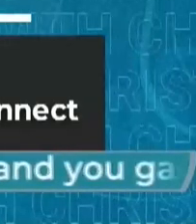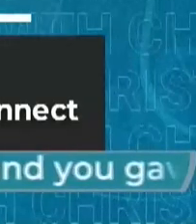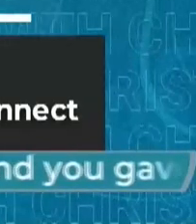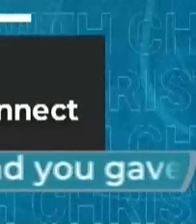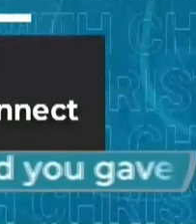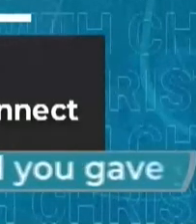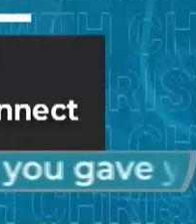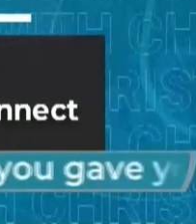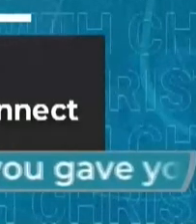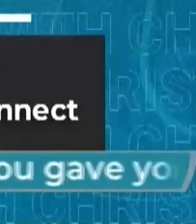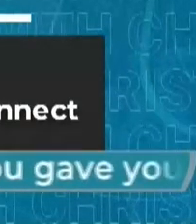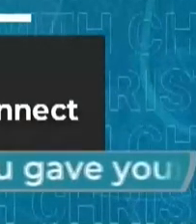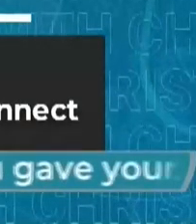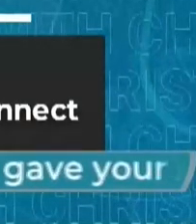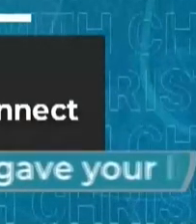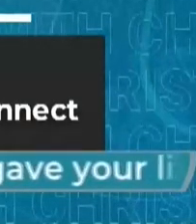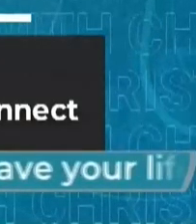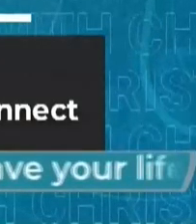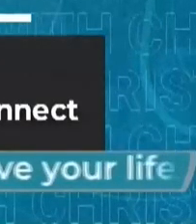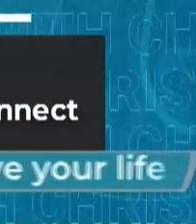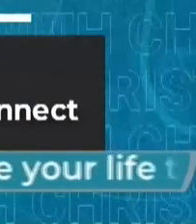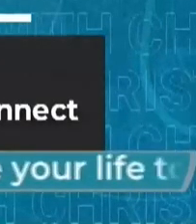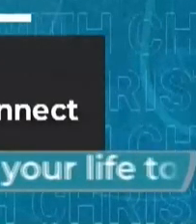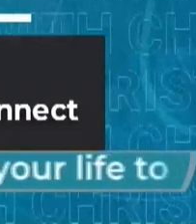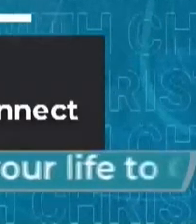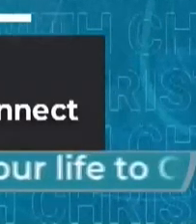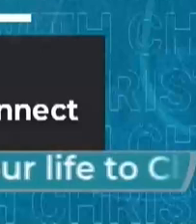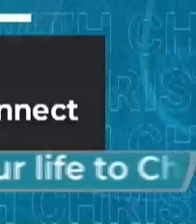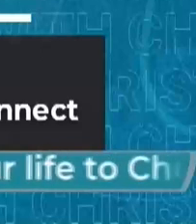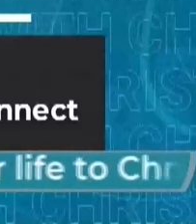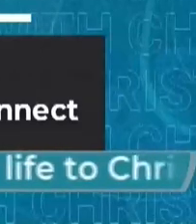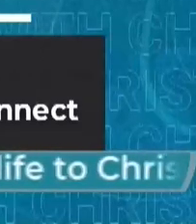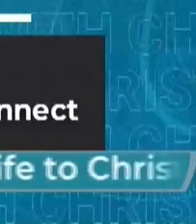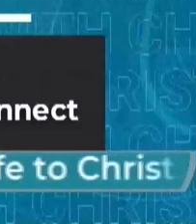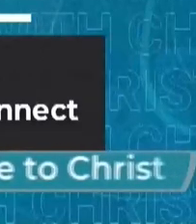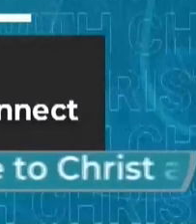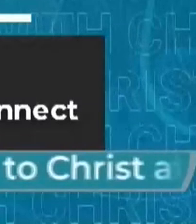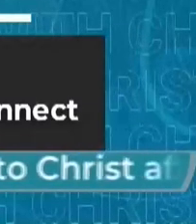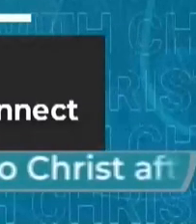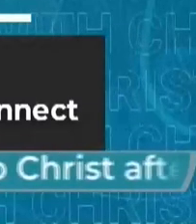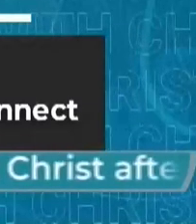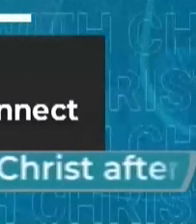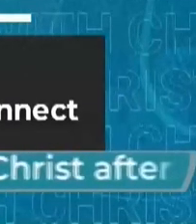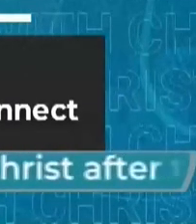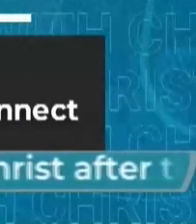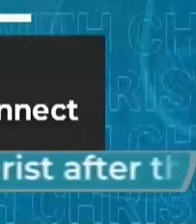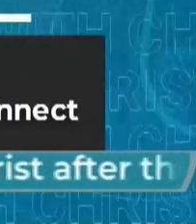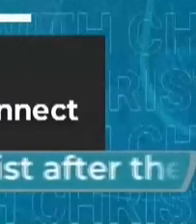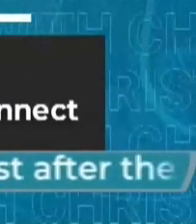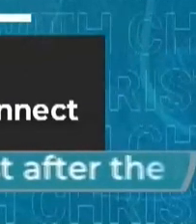de préférence le numéro WhatsApp ou email.